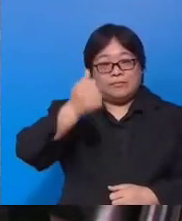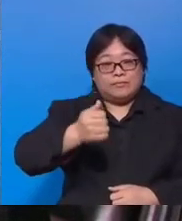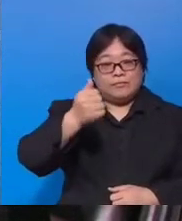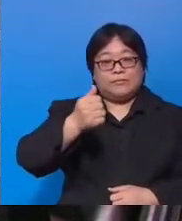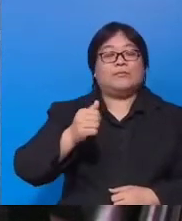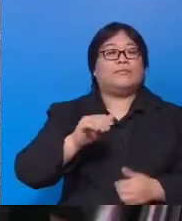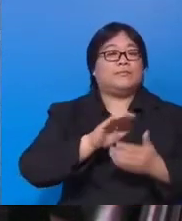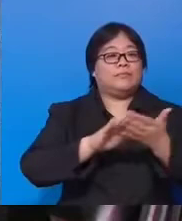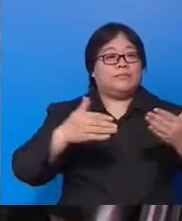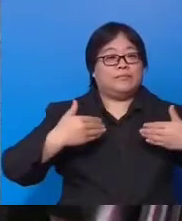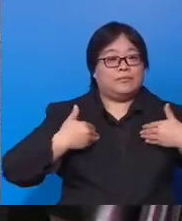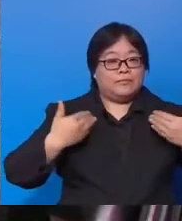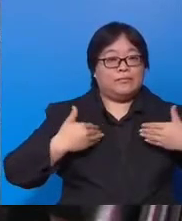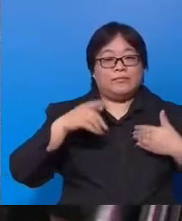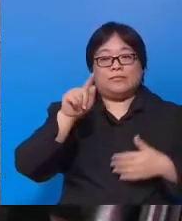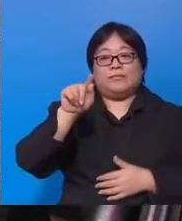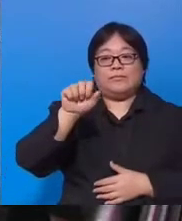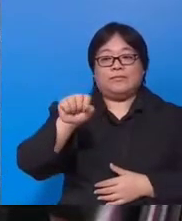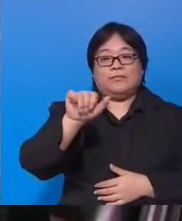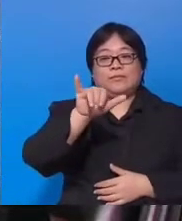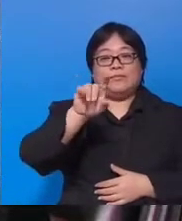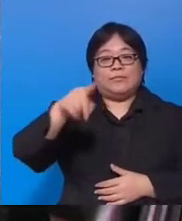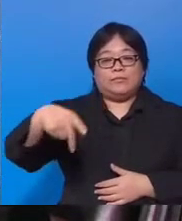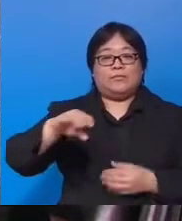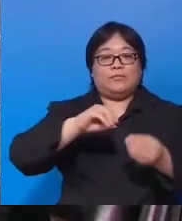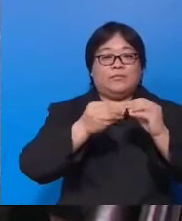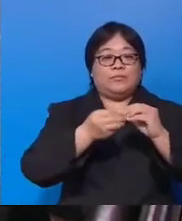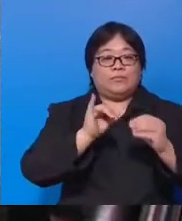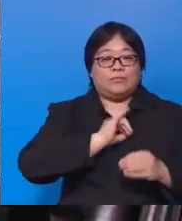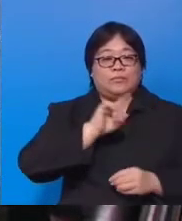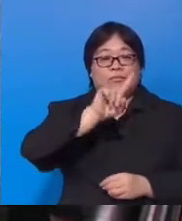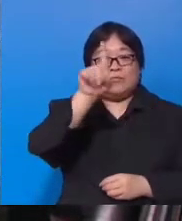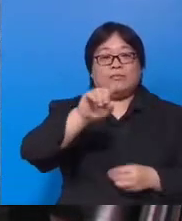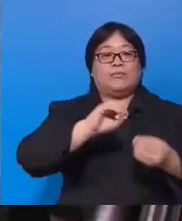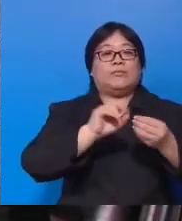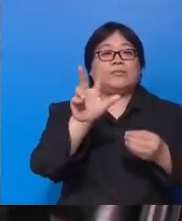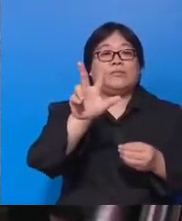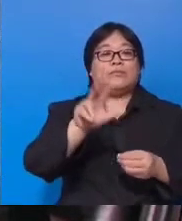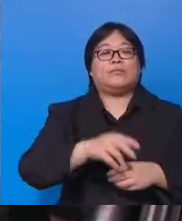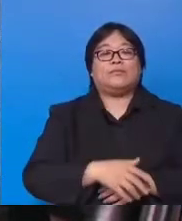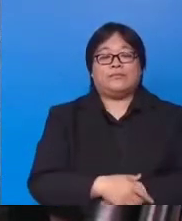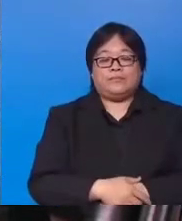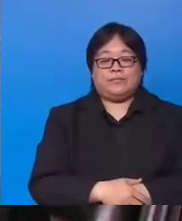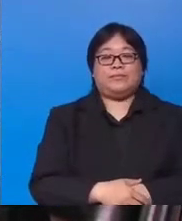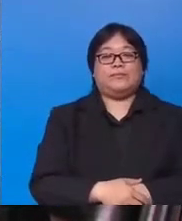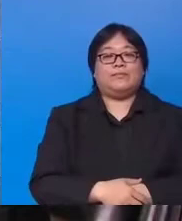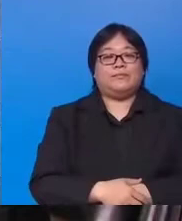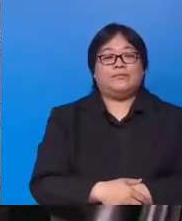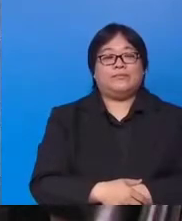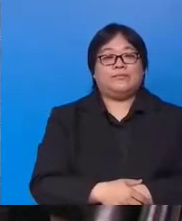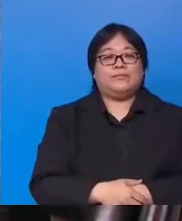Assalamualaikum dan salam sejahtera Tan Sri Yang di-Pertua. Soalan saya nombor 3.